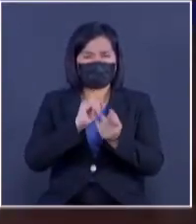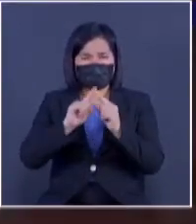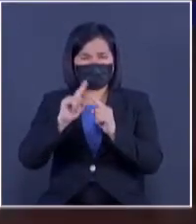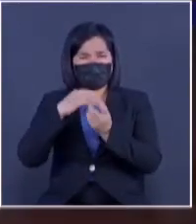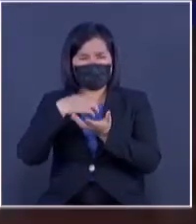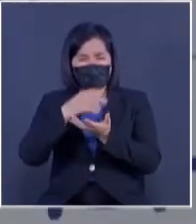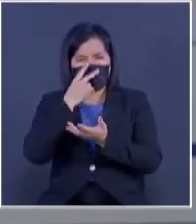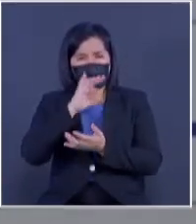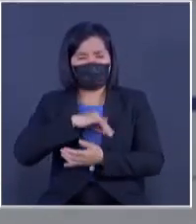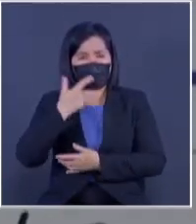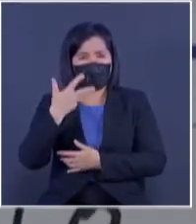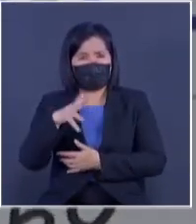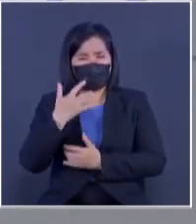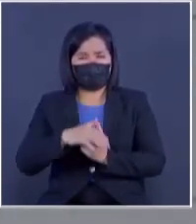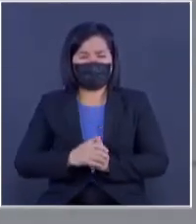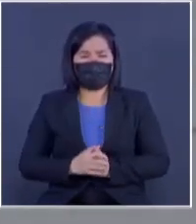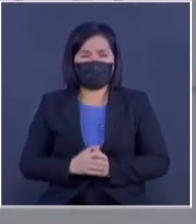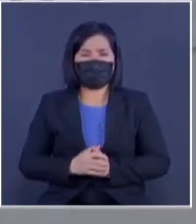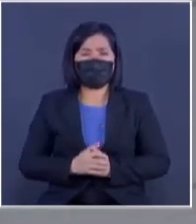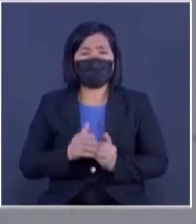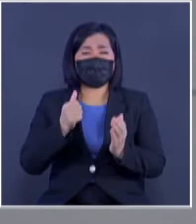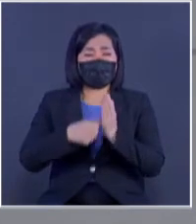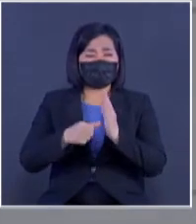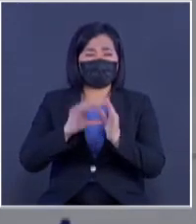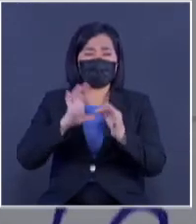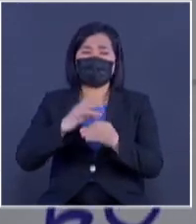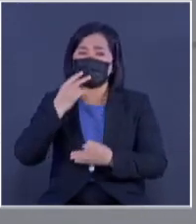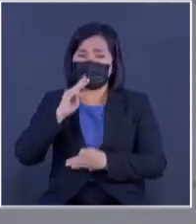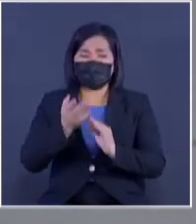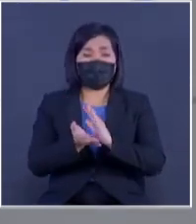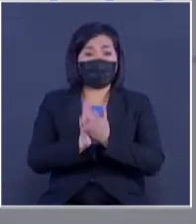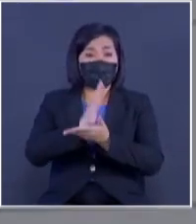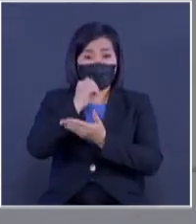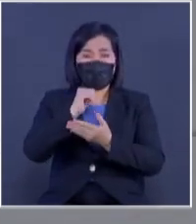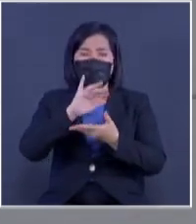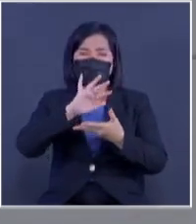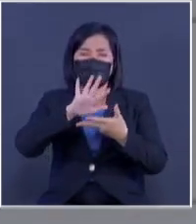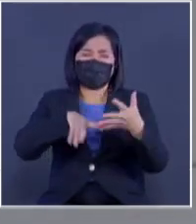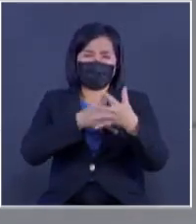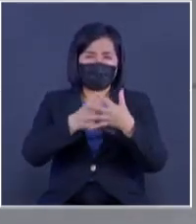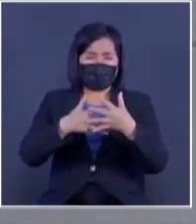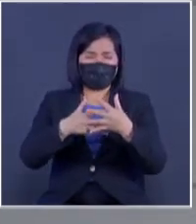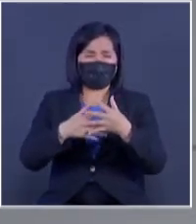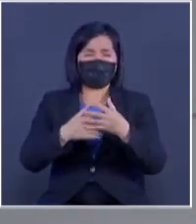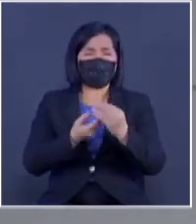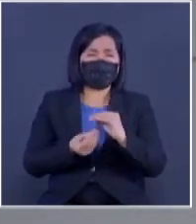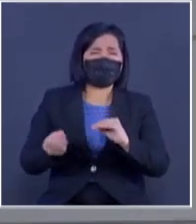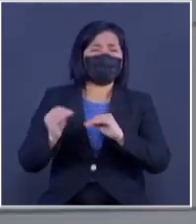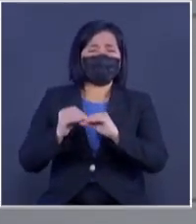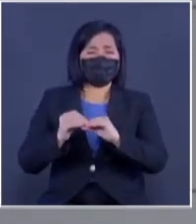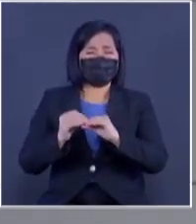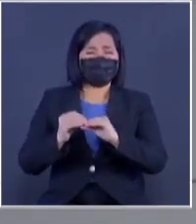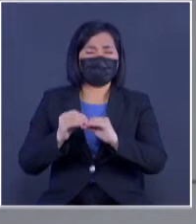ครับส่วนความคืบหน้าการปรับโครงสร้างภาษีบุหรี่ที่กำลังจะสิ้นสุดมาตรการเลื่อนขึ้นภาษีบุหรี่ทุกราค